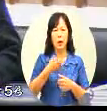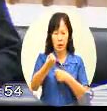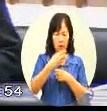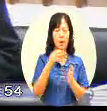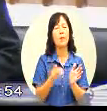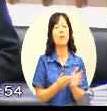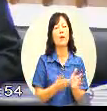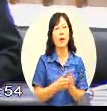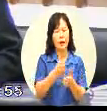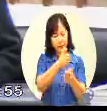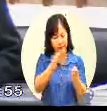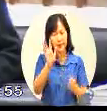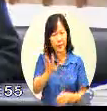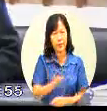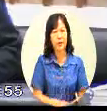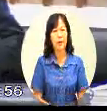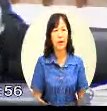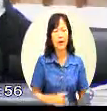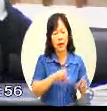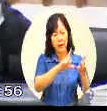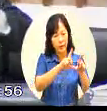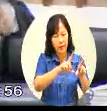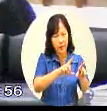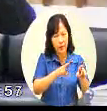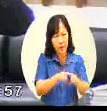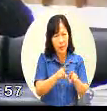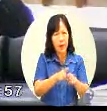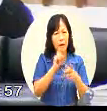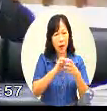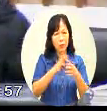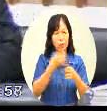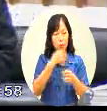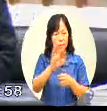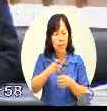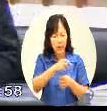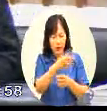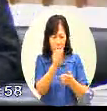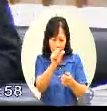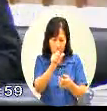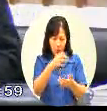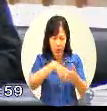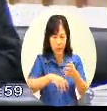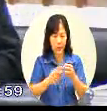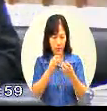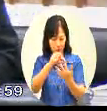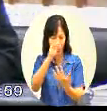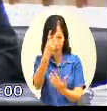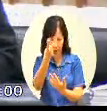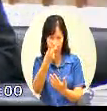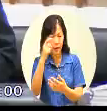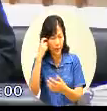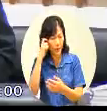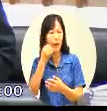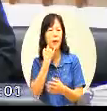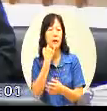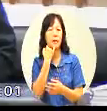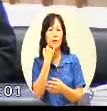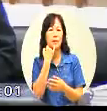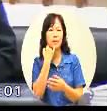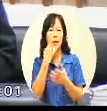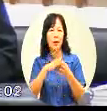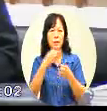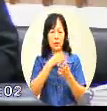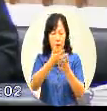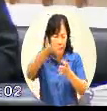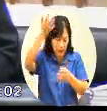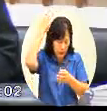我，感谢你。照常理来讲，那五项你只能考虑2项，就是以前的公告地价决算数